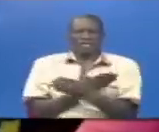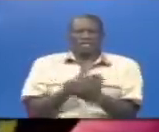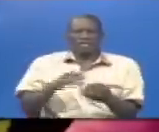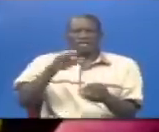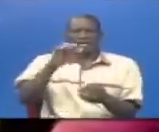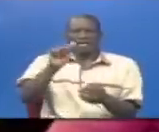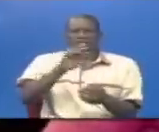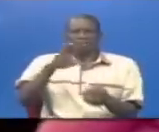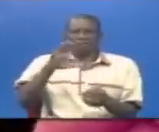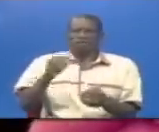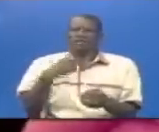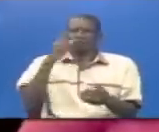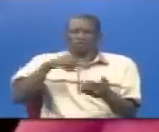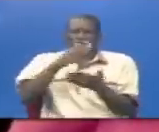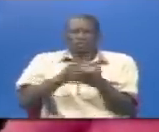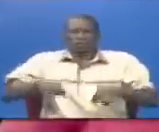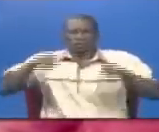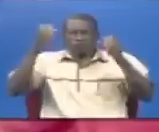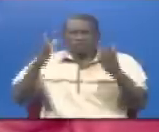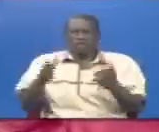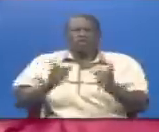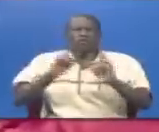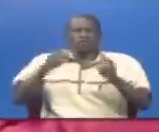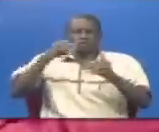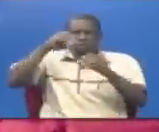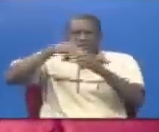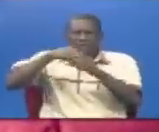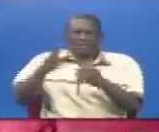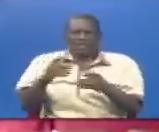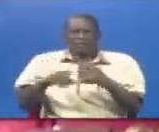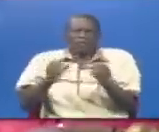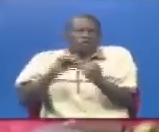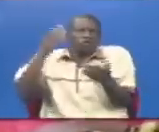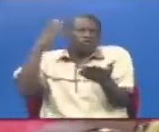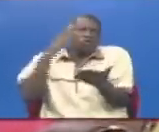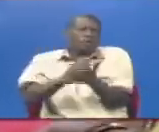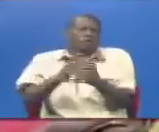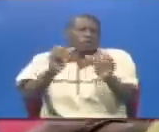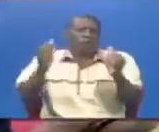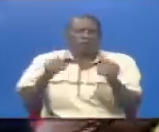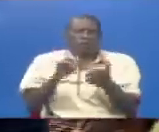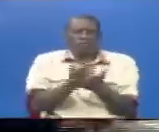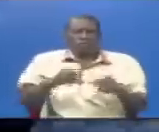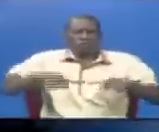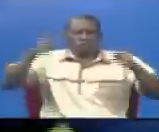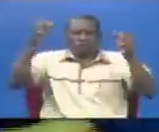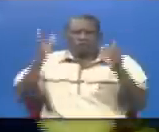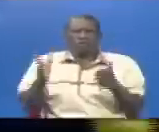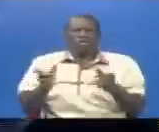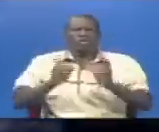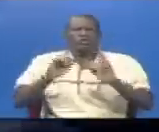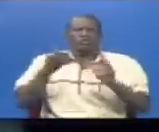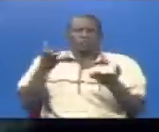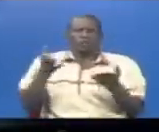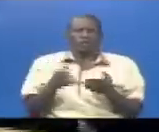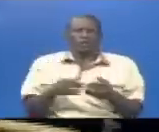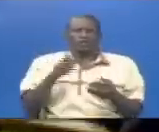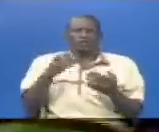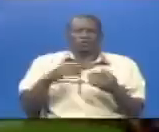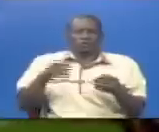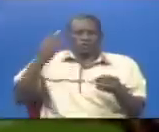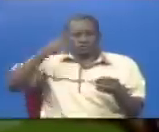Wanaazimio wakidai kwamba kuna baadhi ya maafisa ambao hawastahili kuwa hapa, lakini hakuna thibitisho kwamba hao maafisa hawastahili kuwa hapa. Kwa hivyo